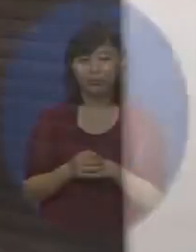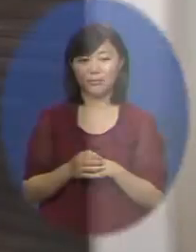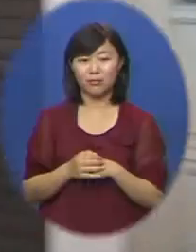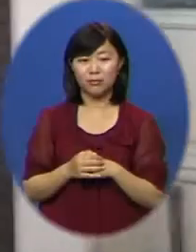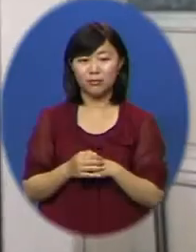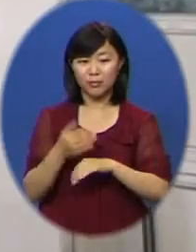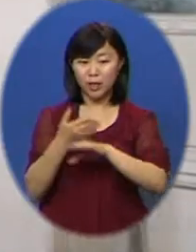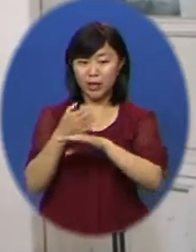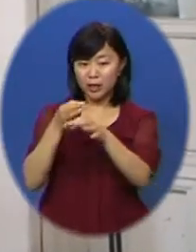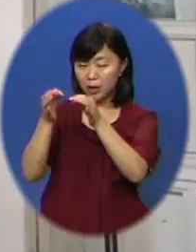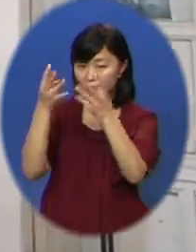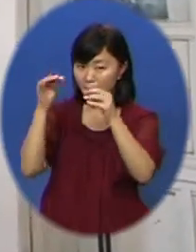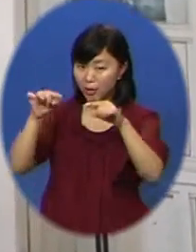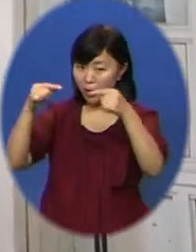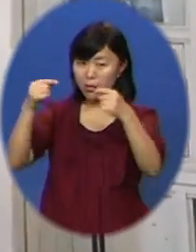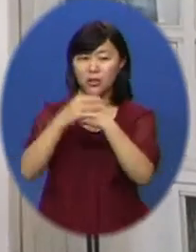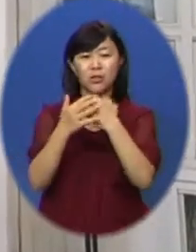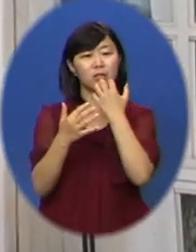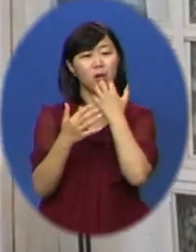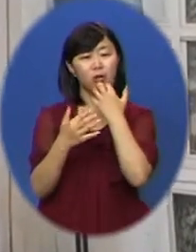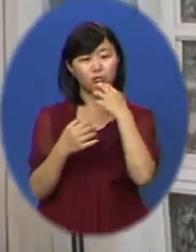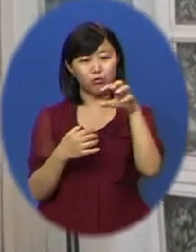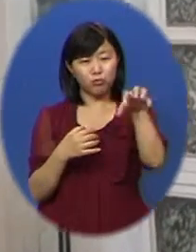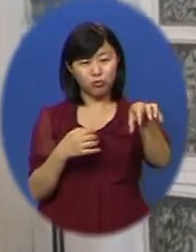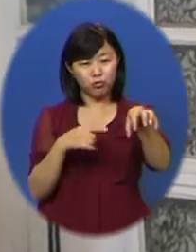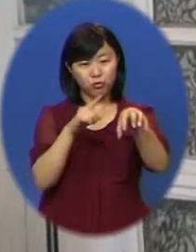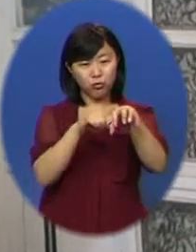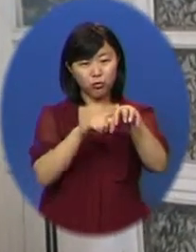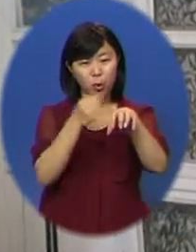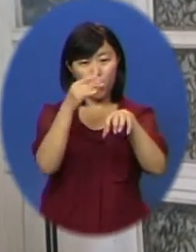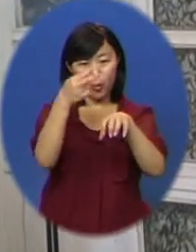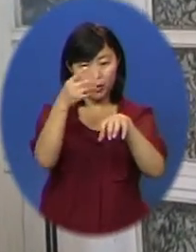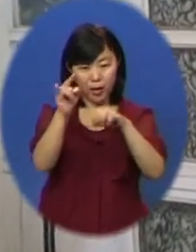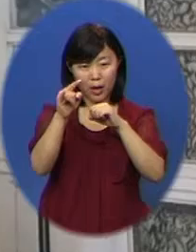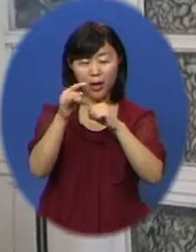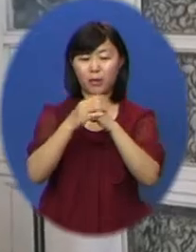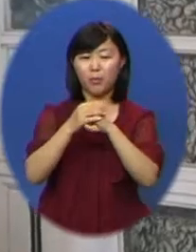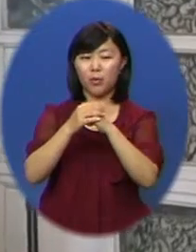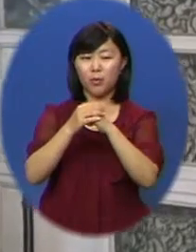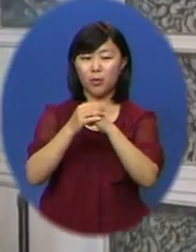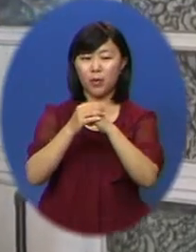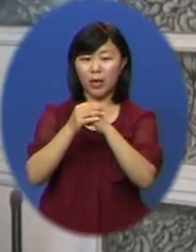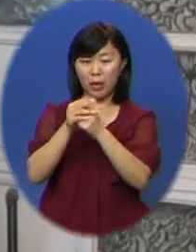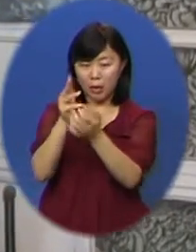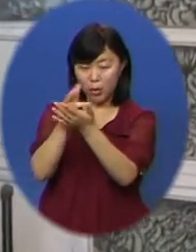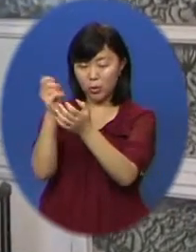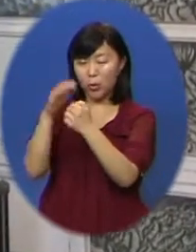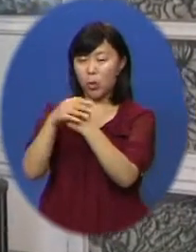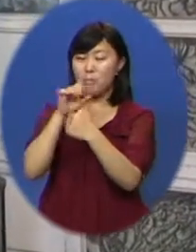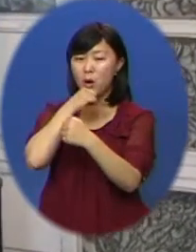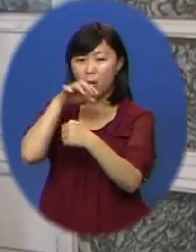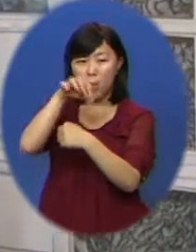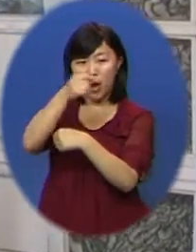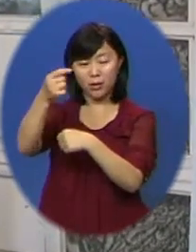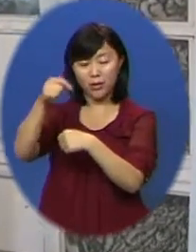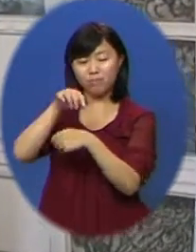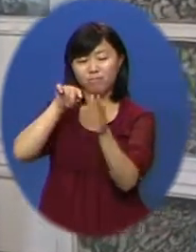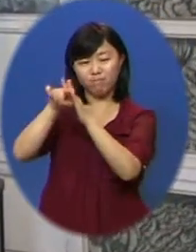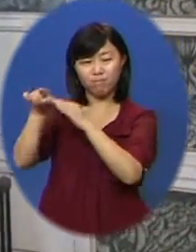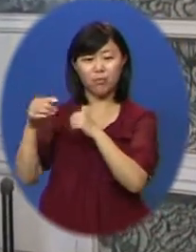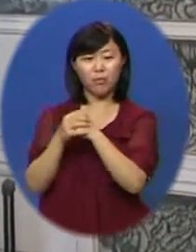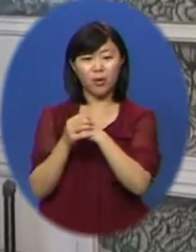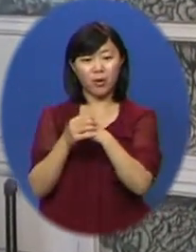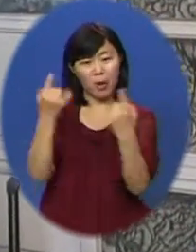많이 가세요? 서울에 뭐 홍대 프리마켓이나 이태원 영동 이런 데 많이 가고 있어요.